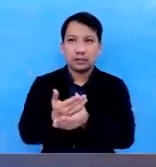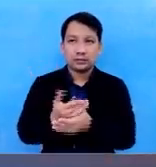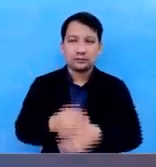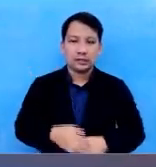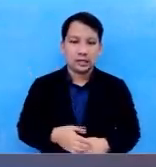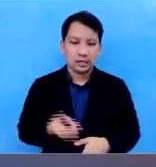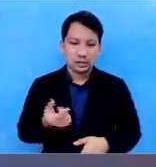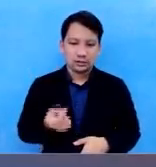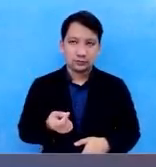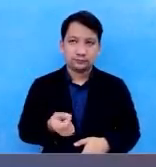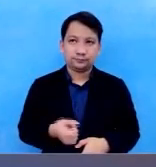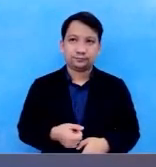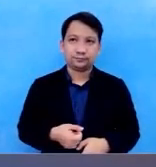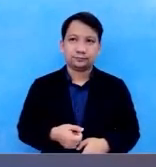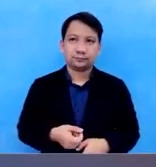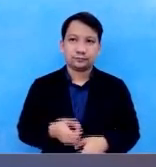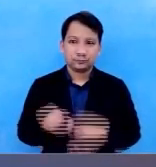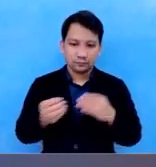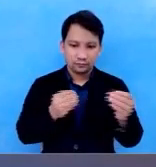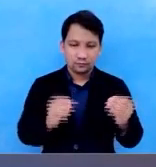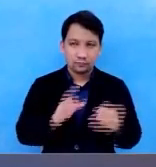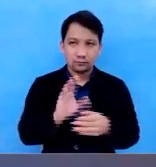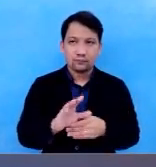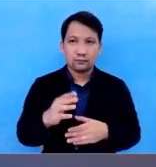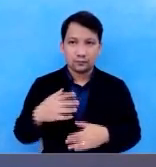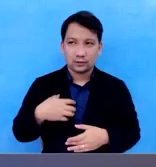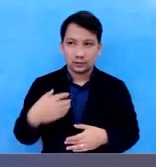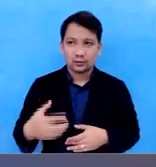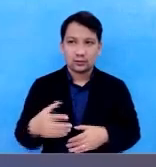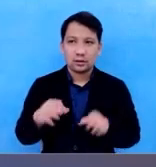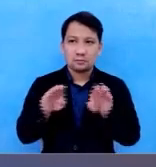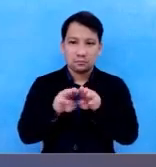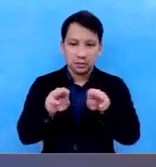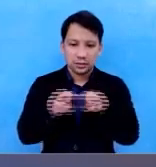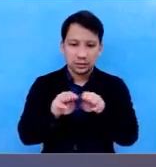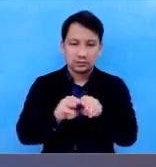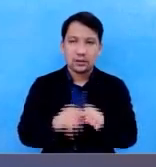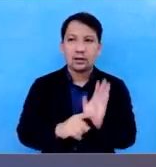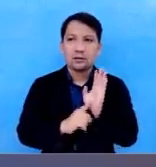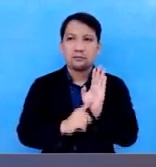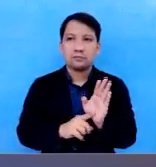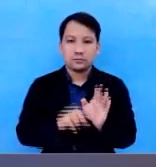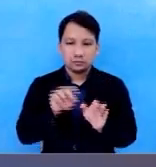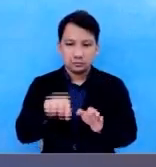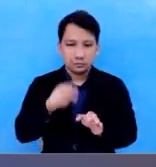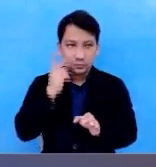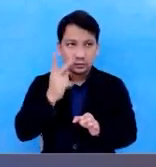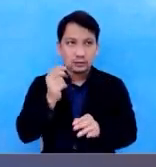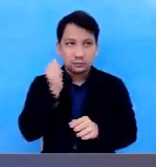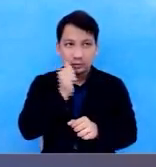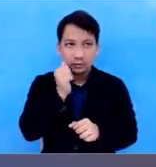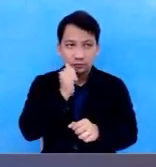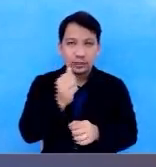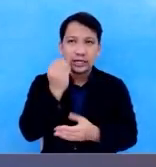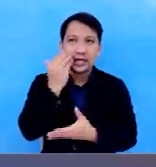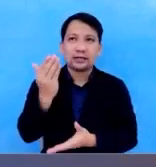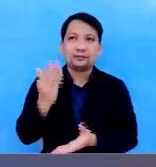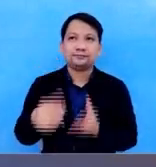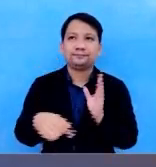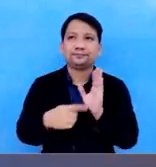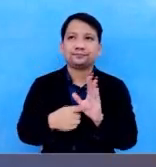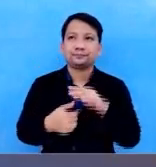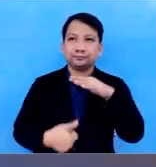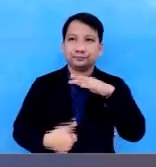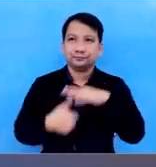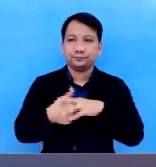Pedro, nagkasa ng entrapment operation ng mga pulis sa Marikina. Sa itinak ng tagpuan, isang babae raw na ahente ng ACG ang sumipot.